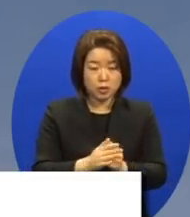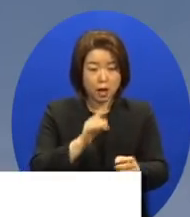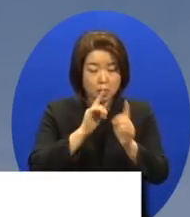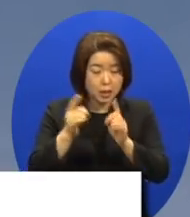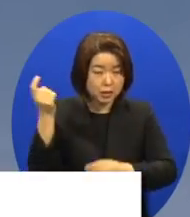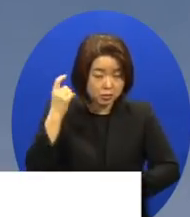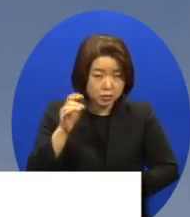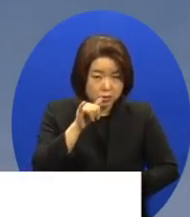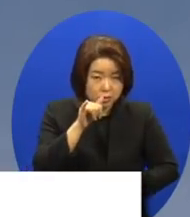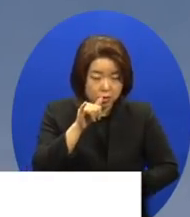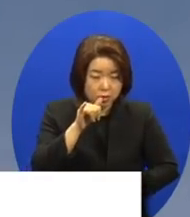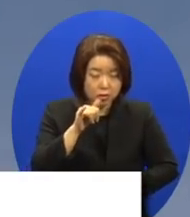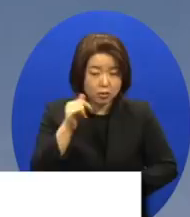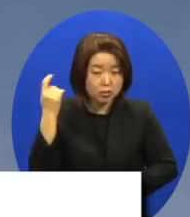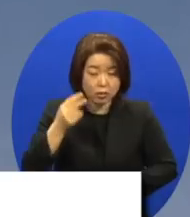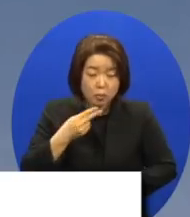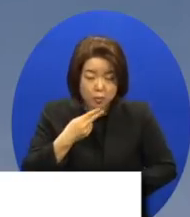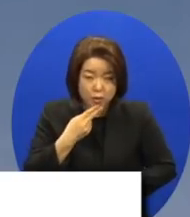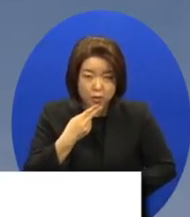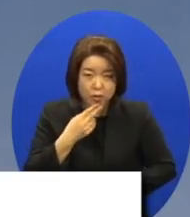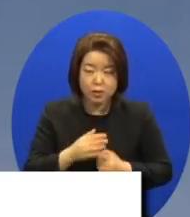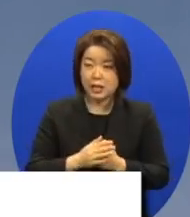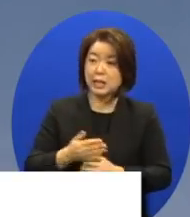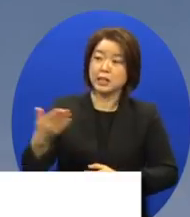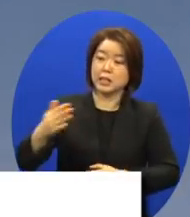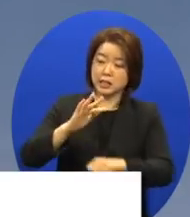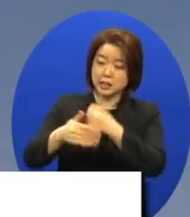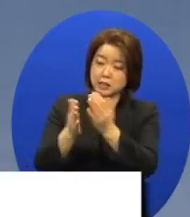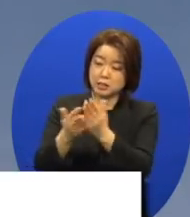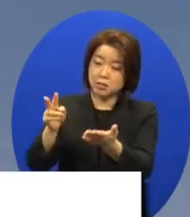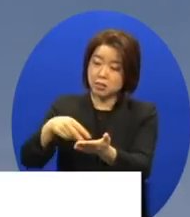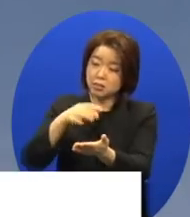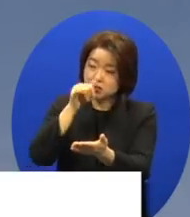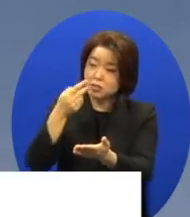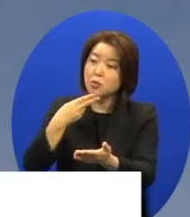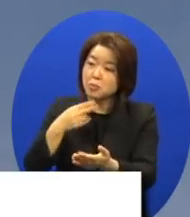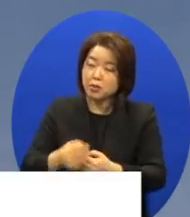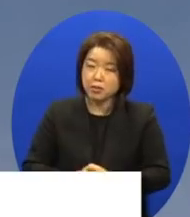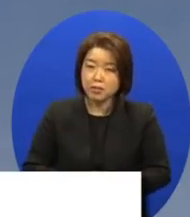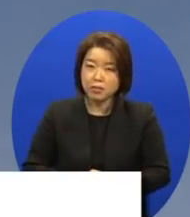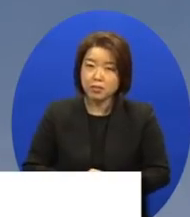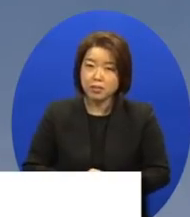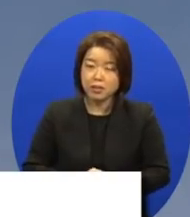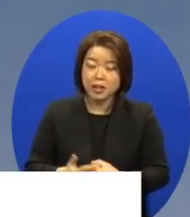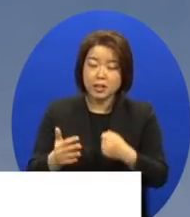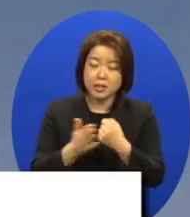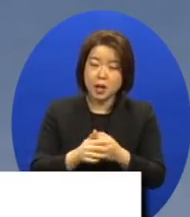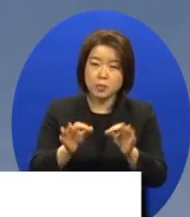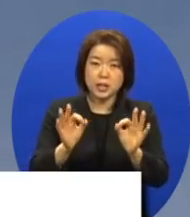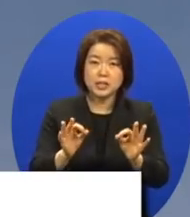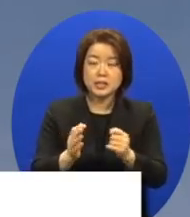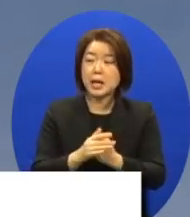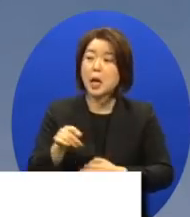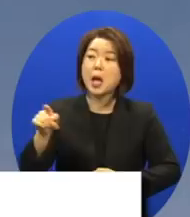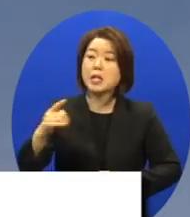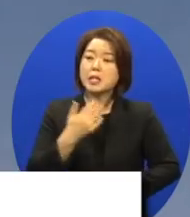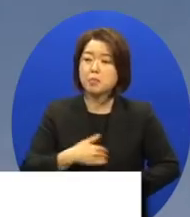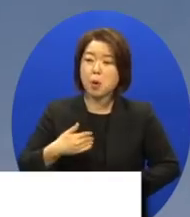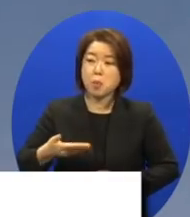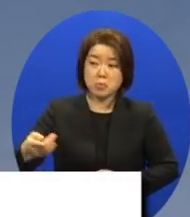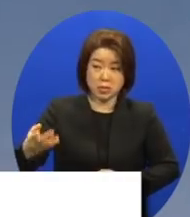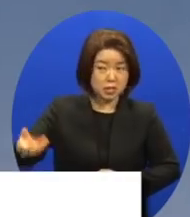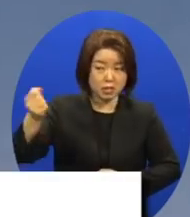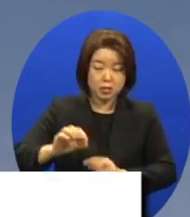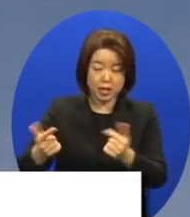들었어 못들었어 당신 성경 보았어 못 봤어 그러니 이제 당신 몸은 당신 게 아니야